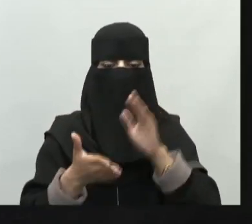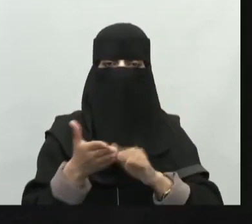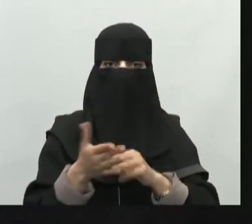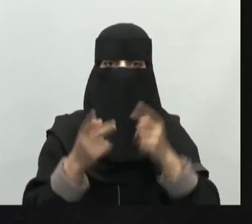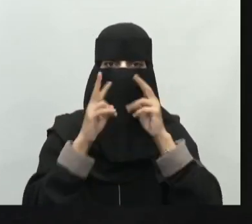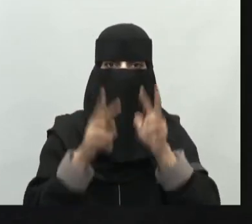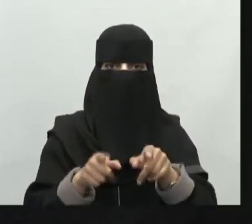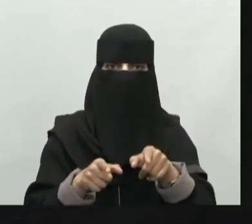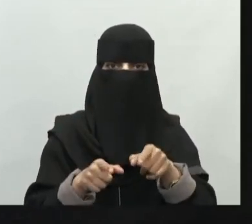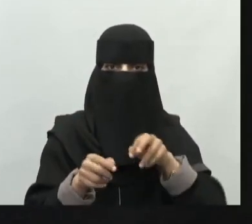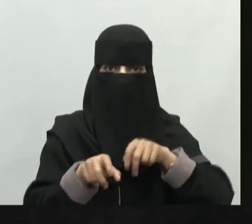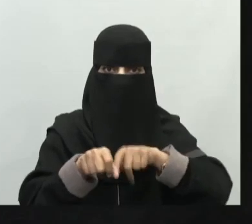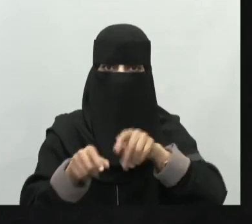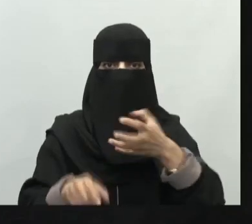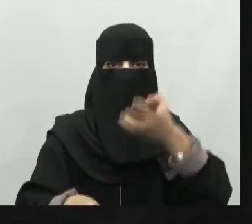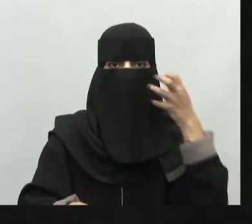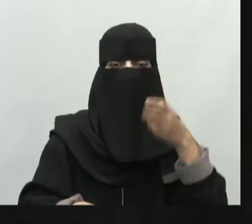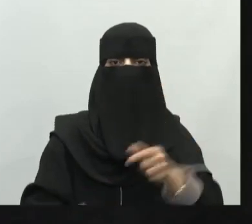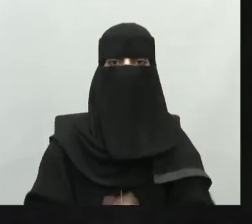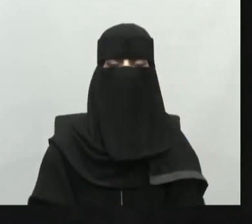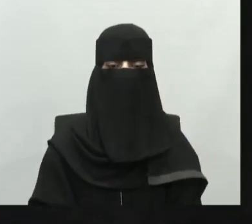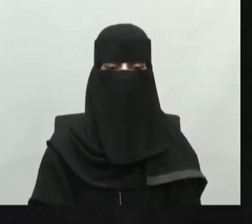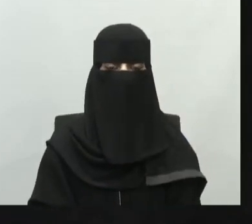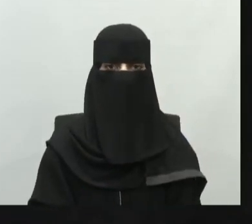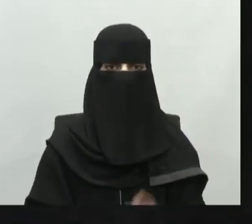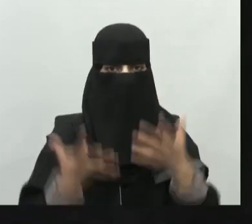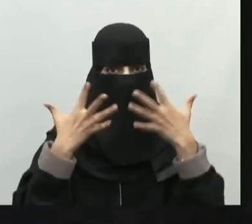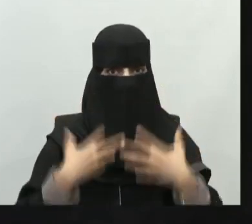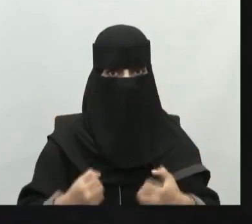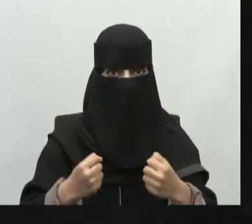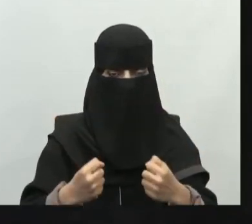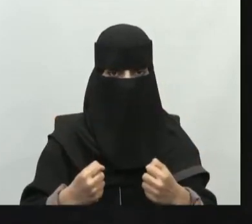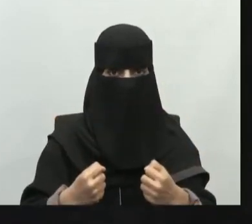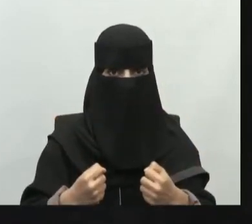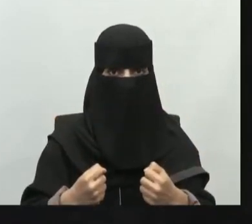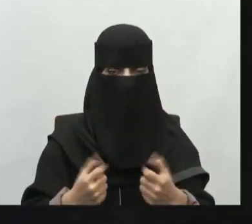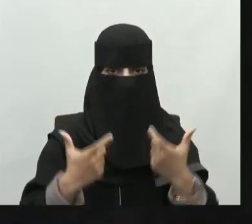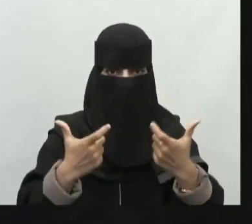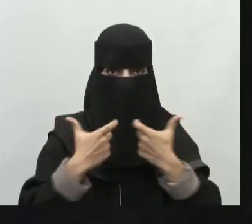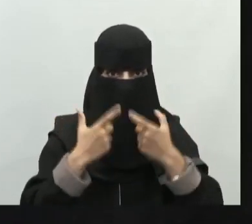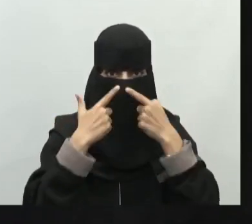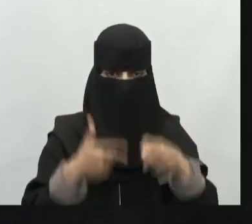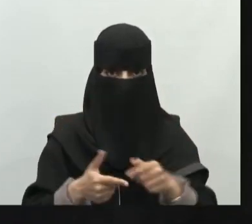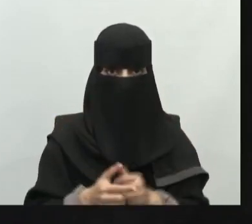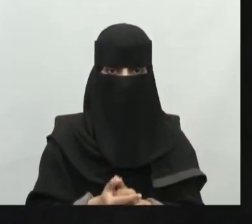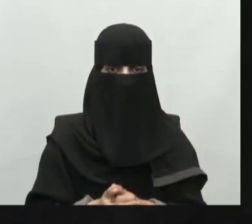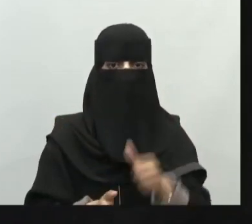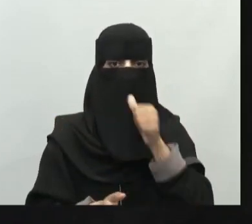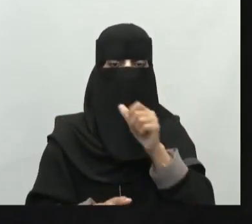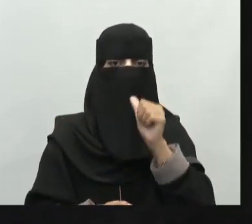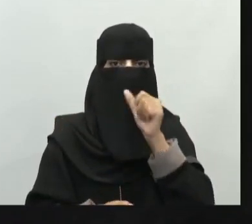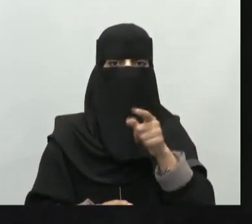علينا لانها حيوانات مفترسه لسلامتكم وحفاظا عليكم واشربوا